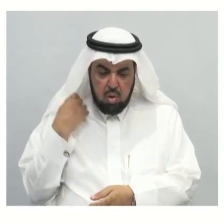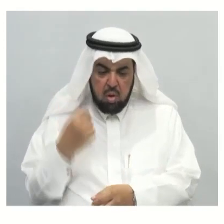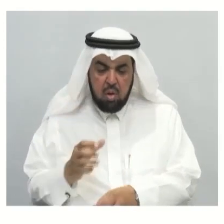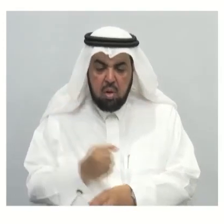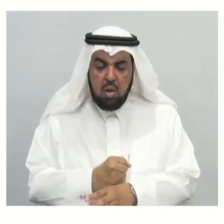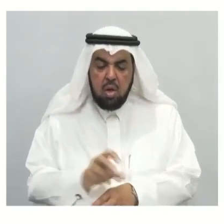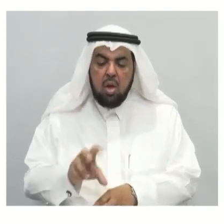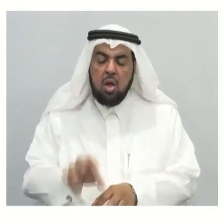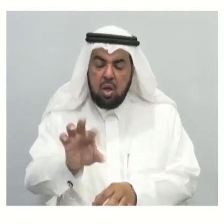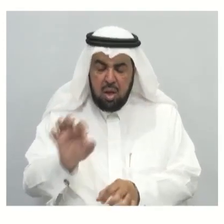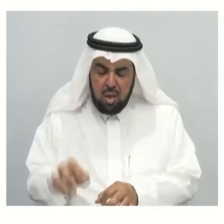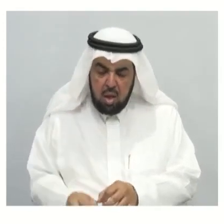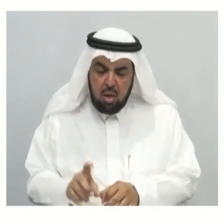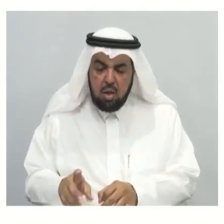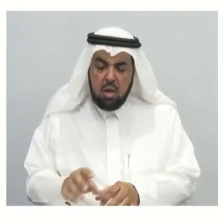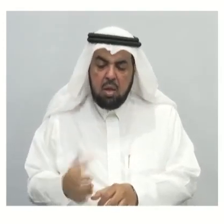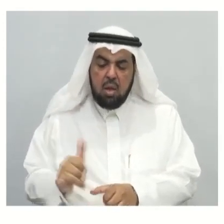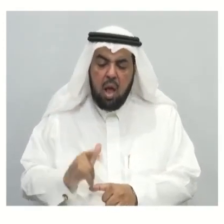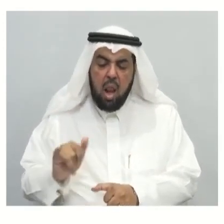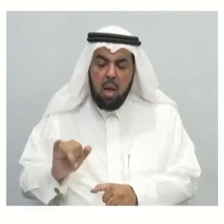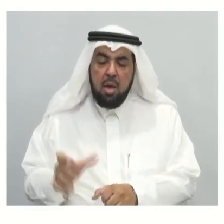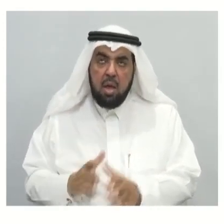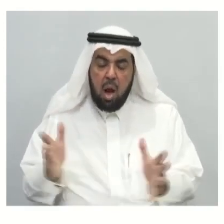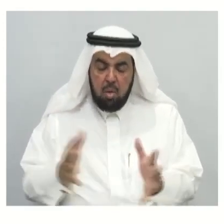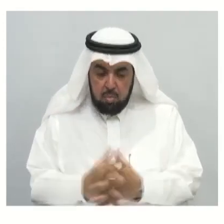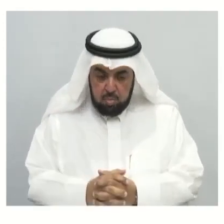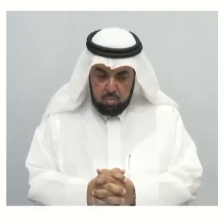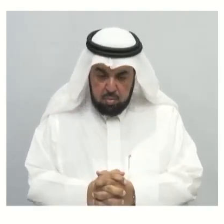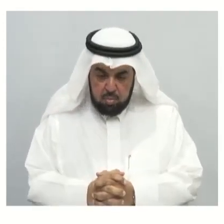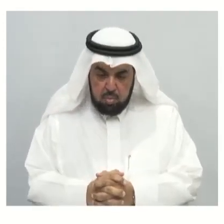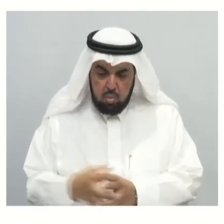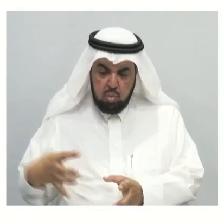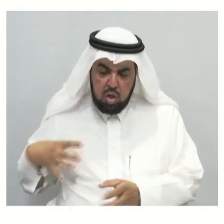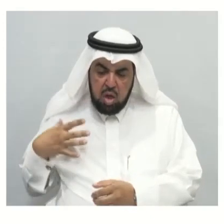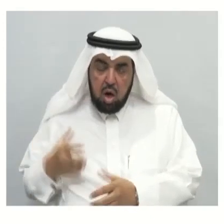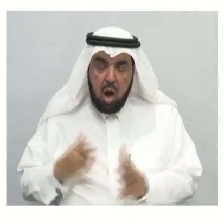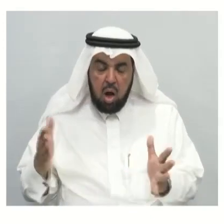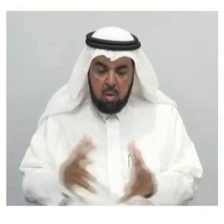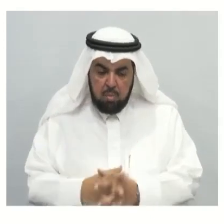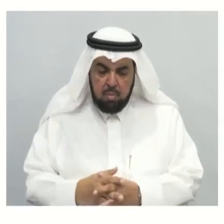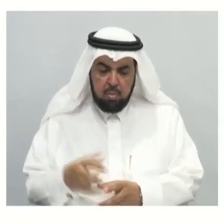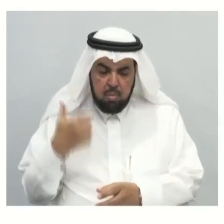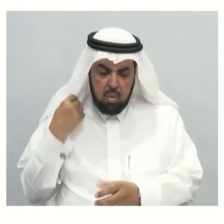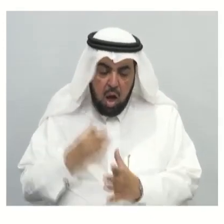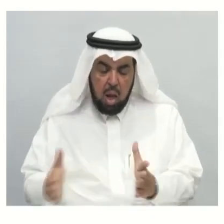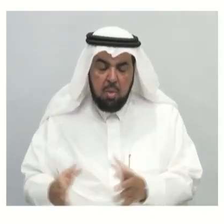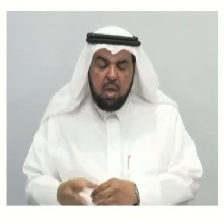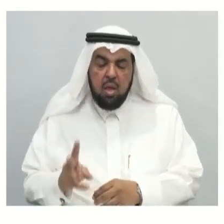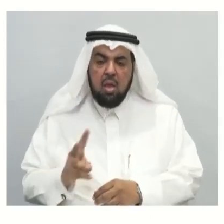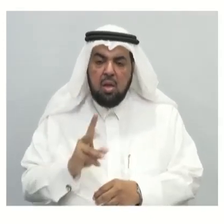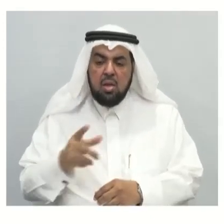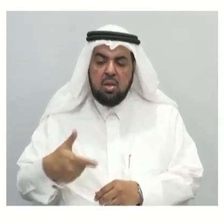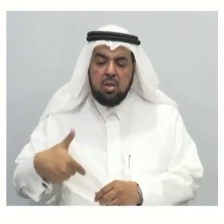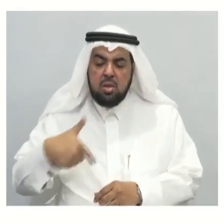هو الذي يعين الامين العام باغلبيه الثلثين ولمده خمس سنوات